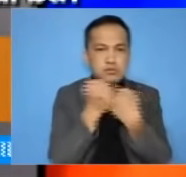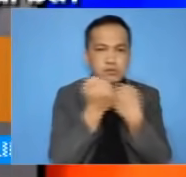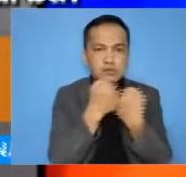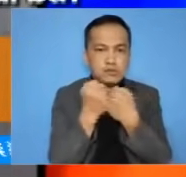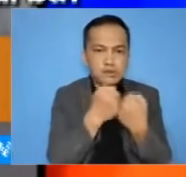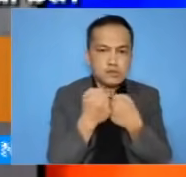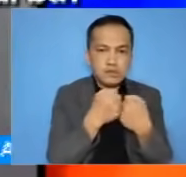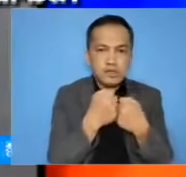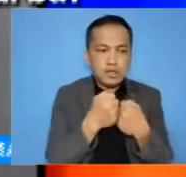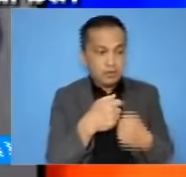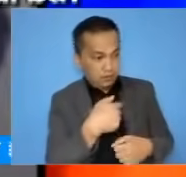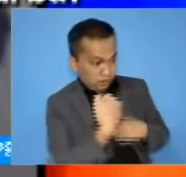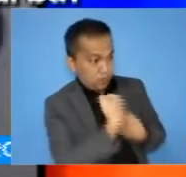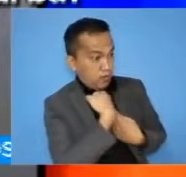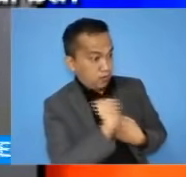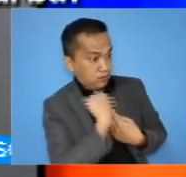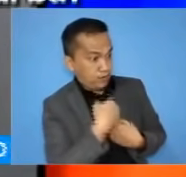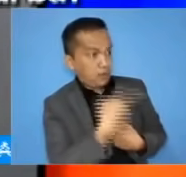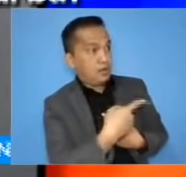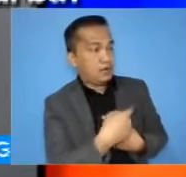Nananakit kayo, te.